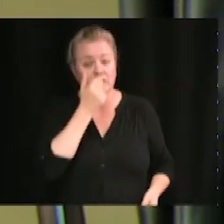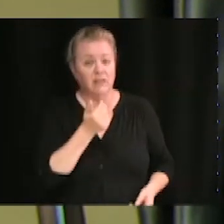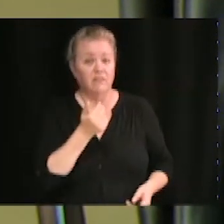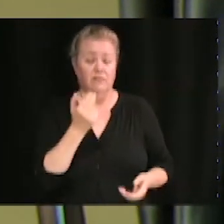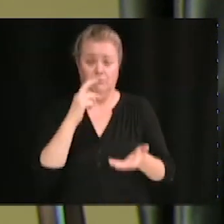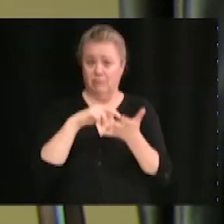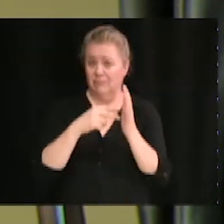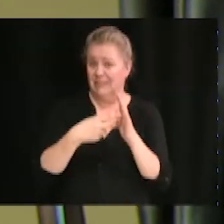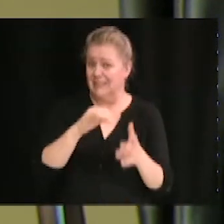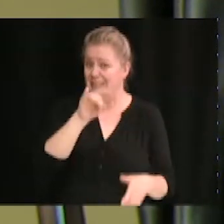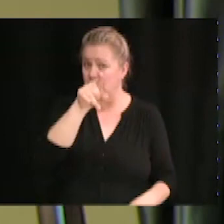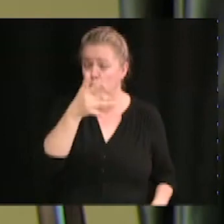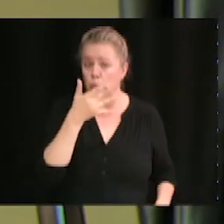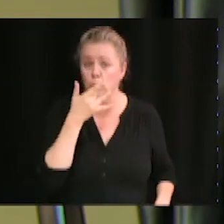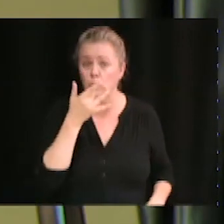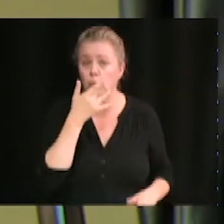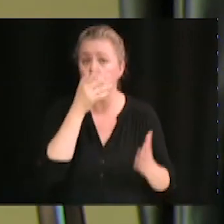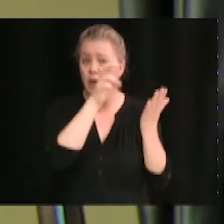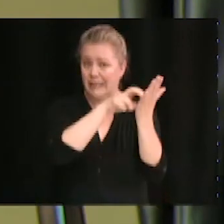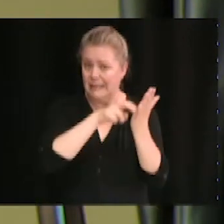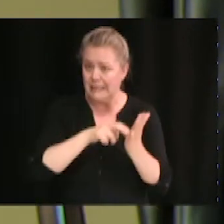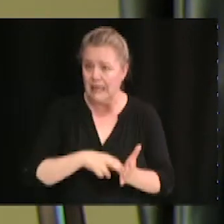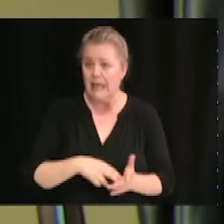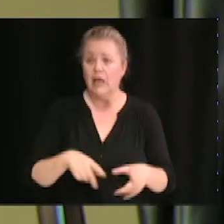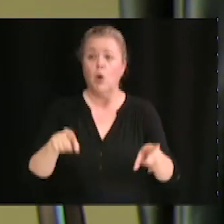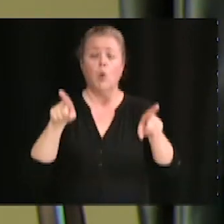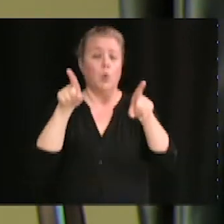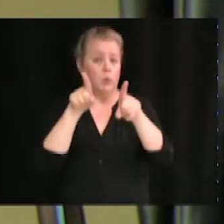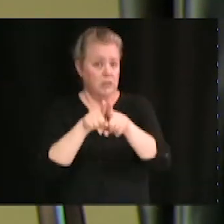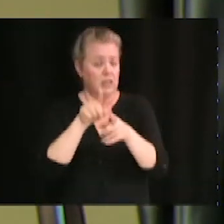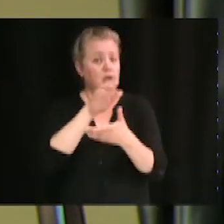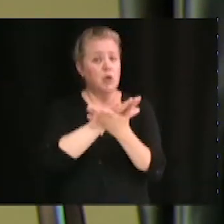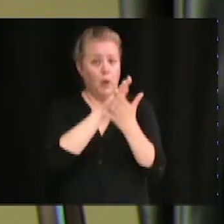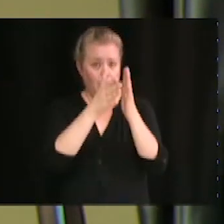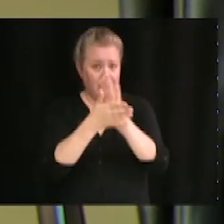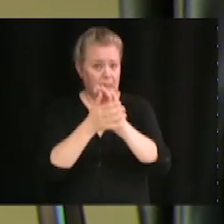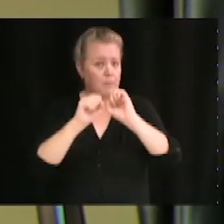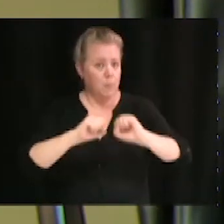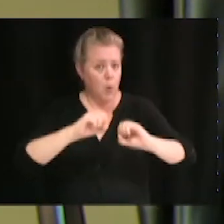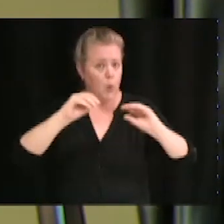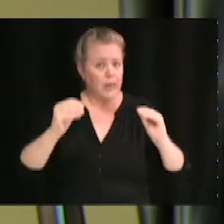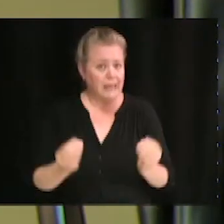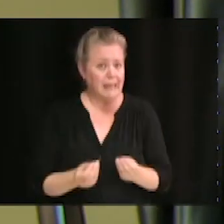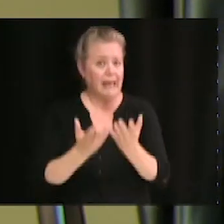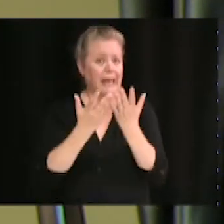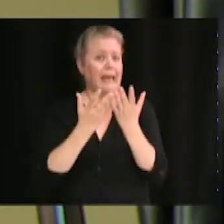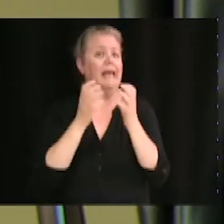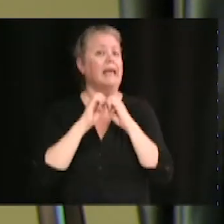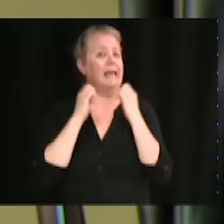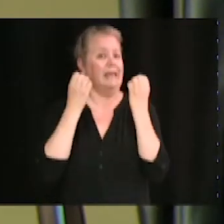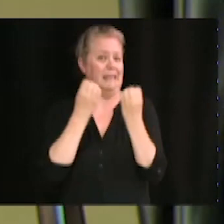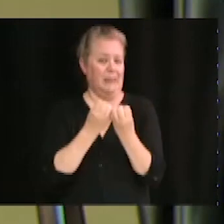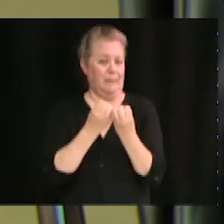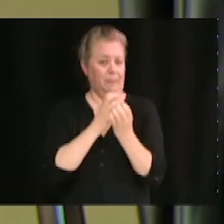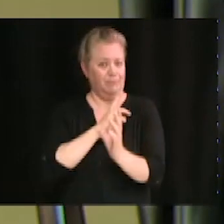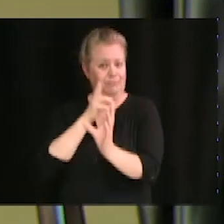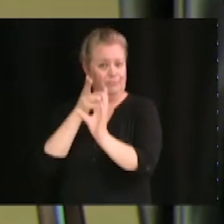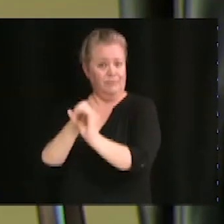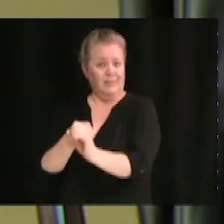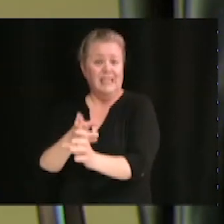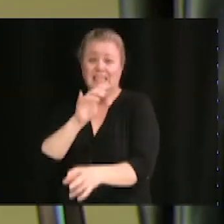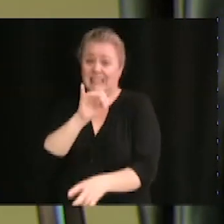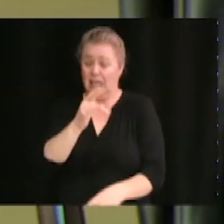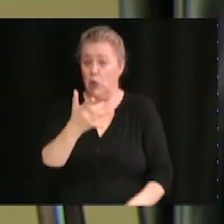'inscrire. J'invite les entreprises aussi peut-être à créer des équipes. Donc, le coût pour revivre l'expérience du tour du